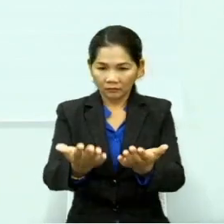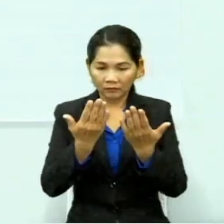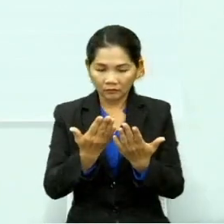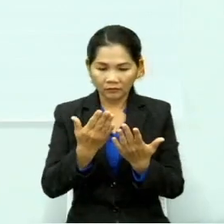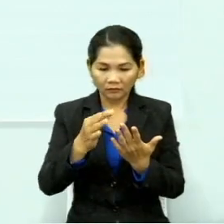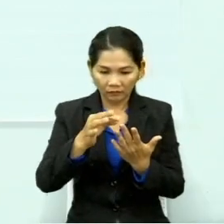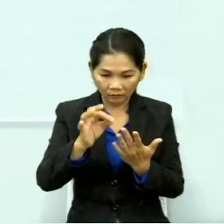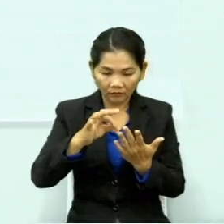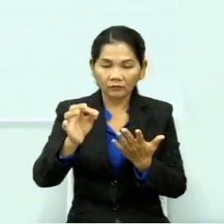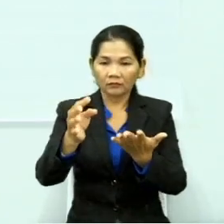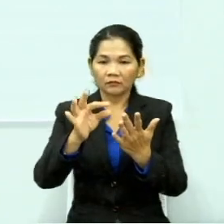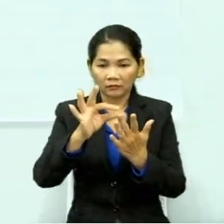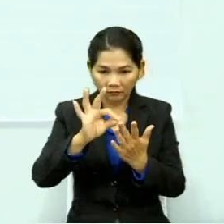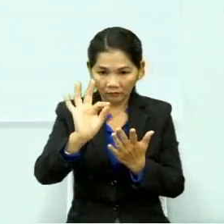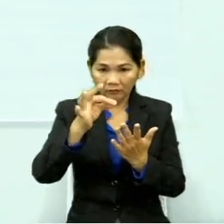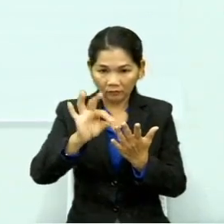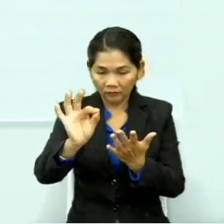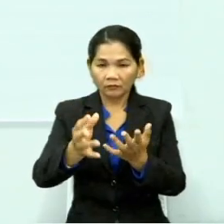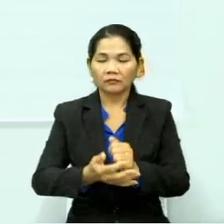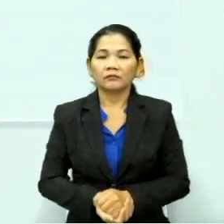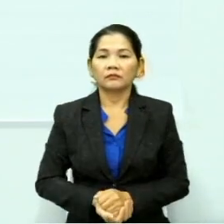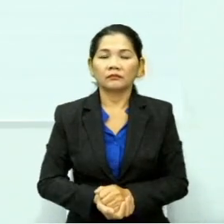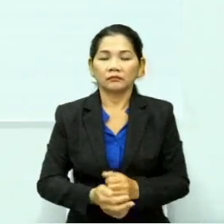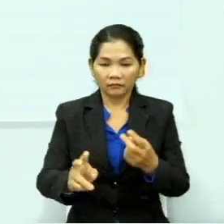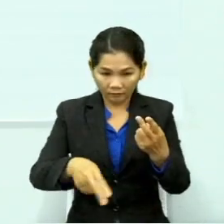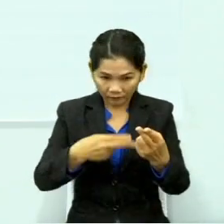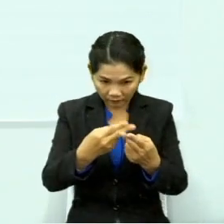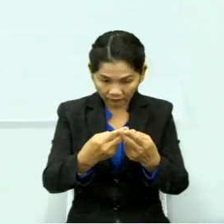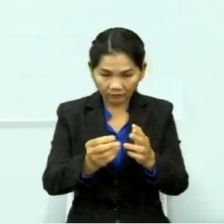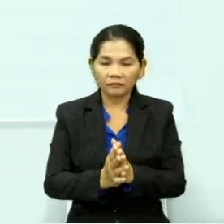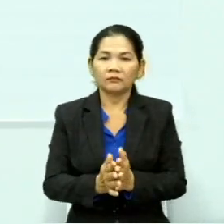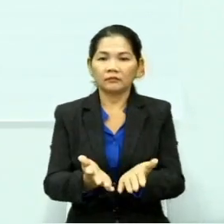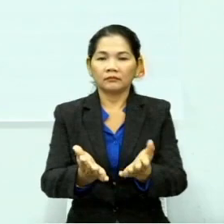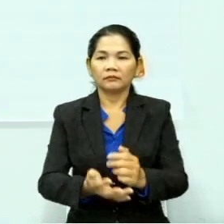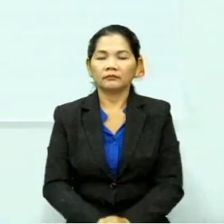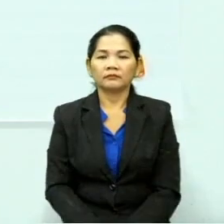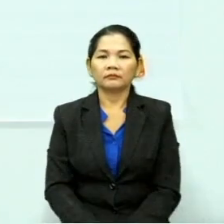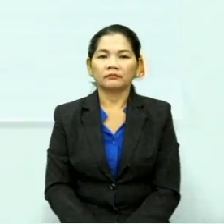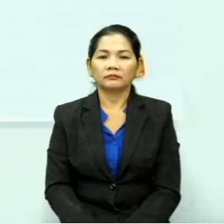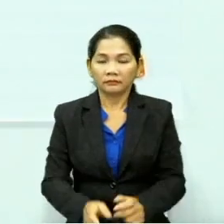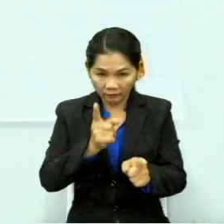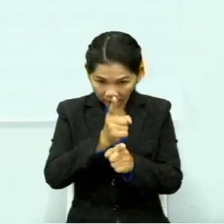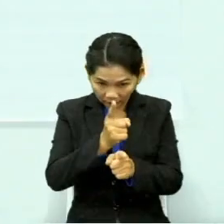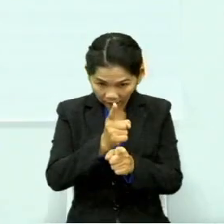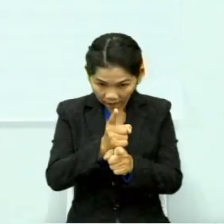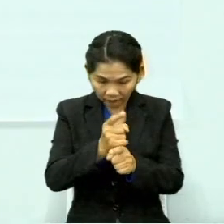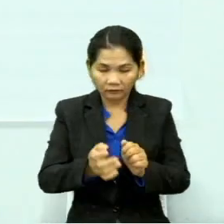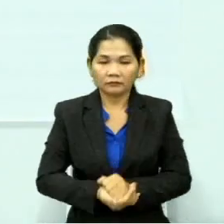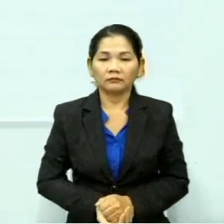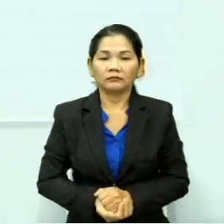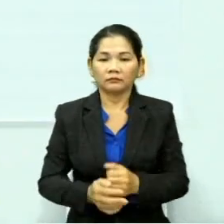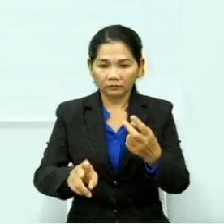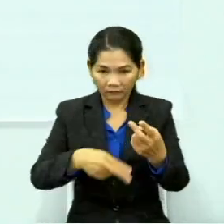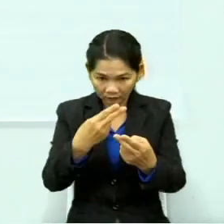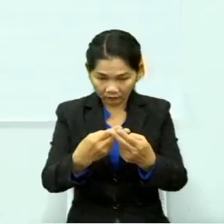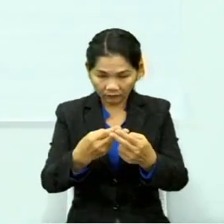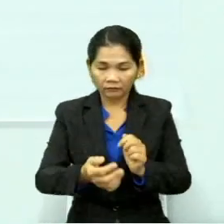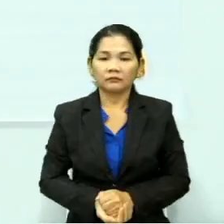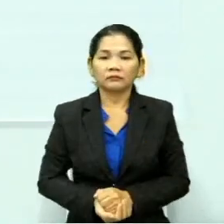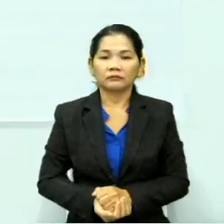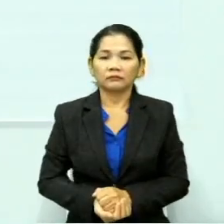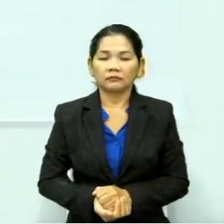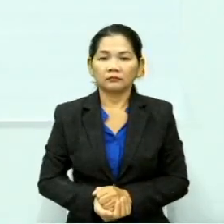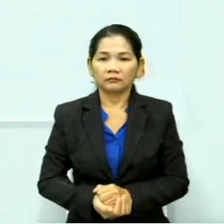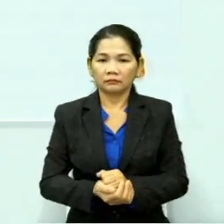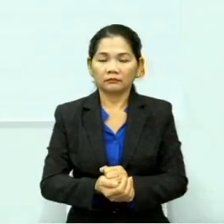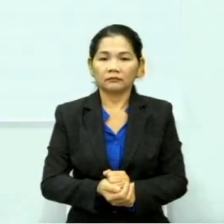có chà con tiêm toàn chấm lại để con ăn chay prab để cứu nó con ta trầm trề đôi chia chấm lại để cứu chà thôi